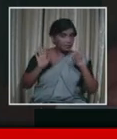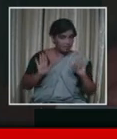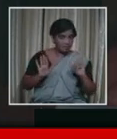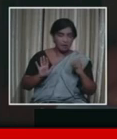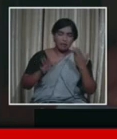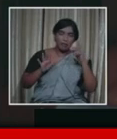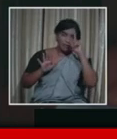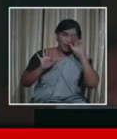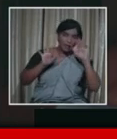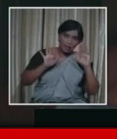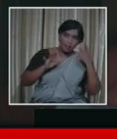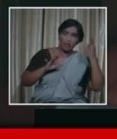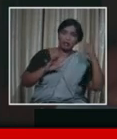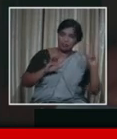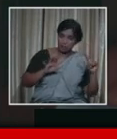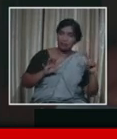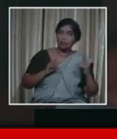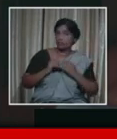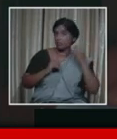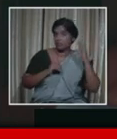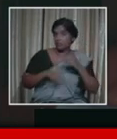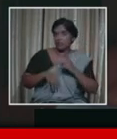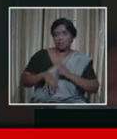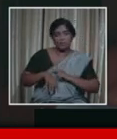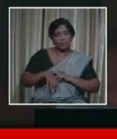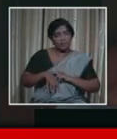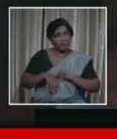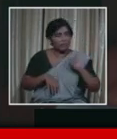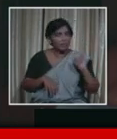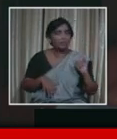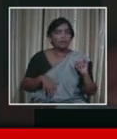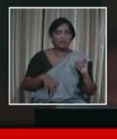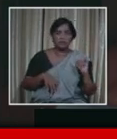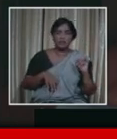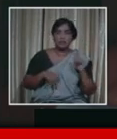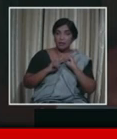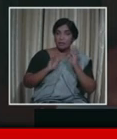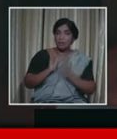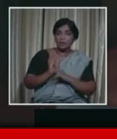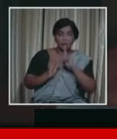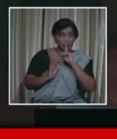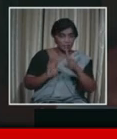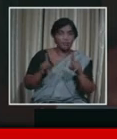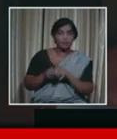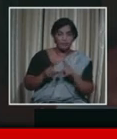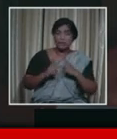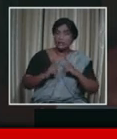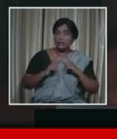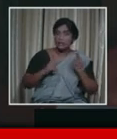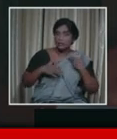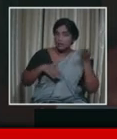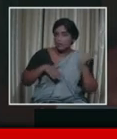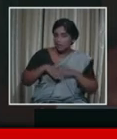9 හා 12 අපිට ඉතාමත්ම අවාසනාවන්ත ඉතාමත්ම අර අගමැතිතුමා කියපු ආකාරයට අපේ ජීවිතේ මුණ දෙන්න